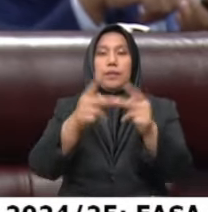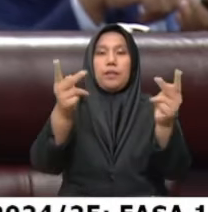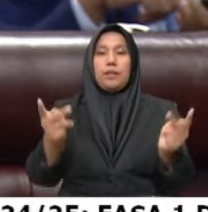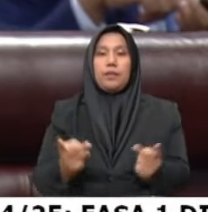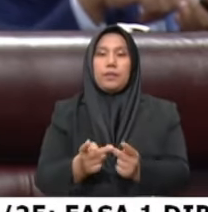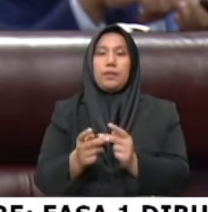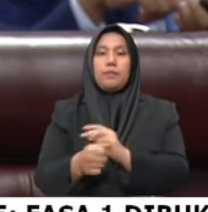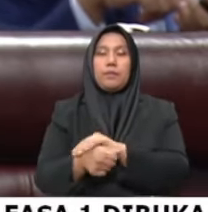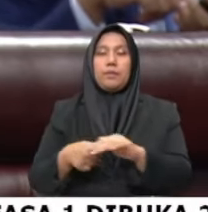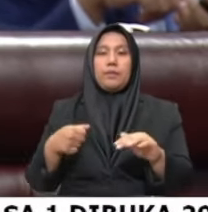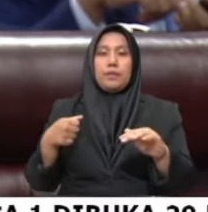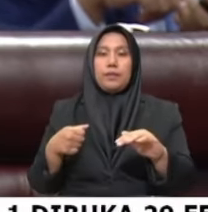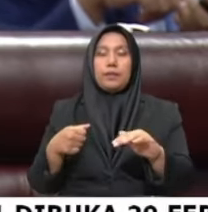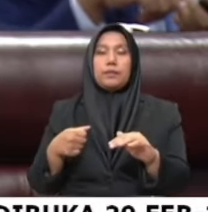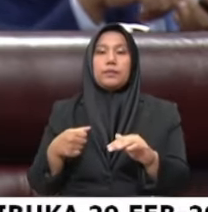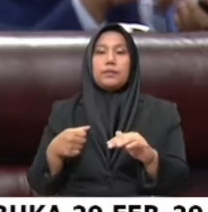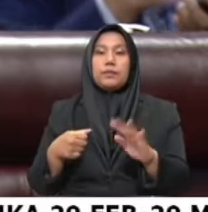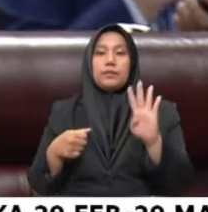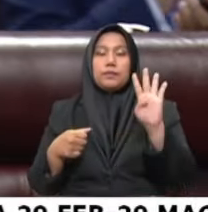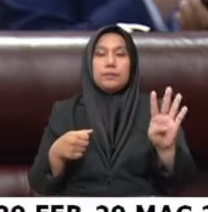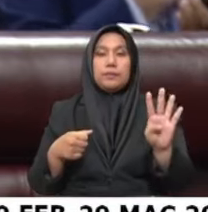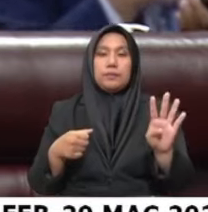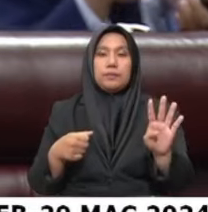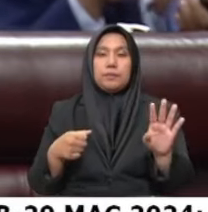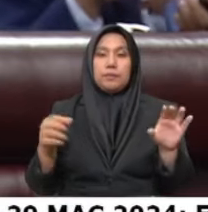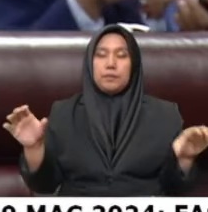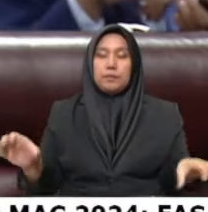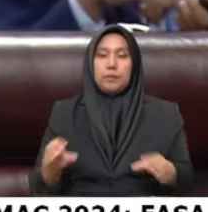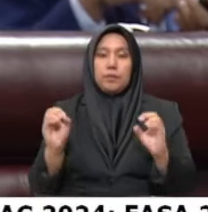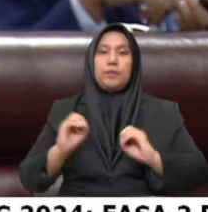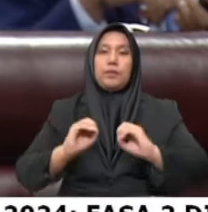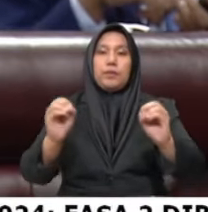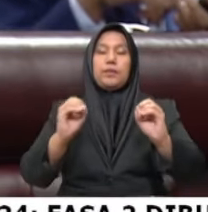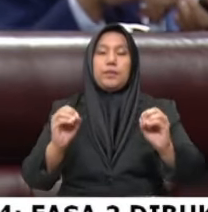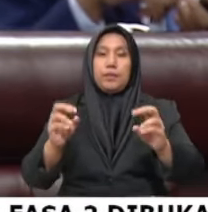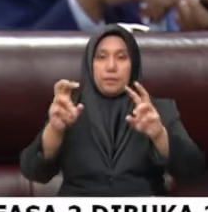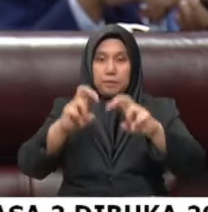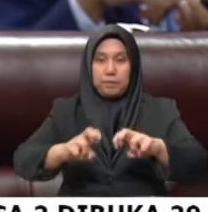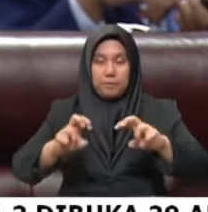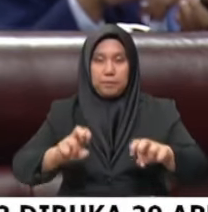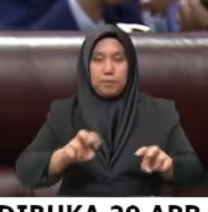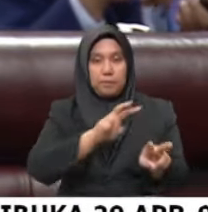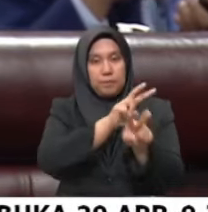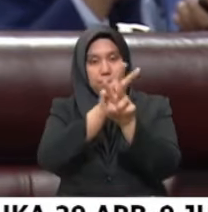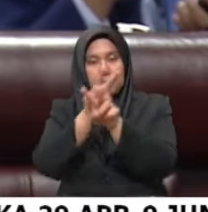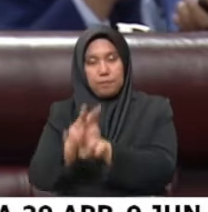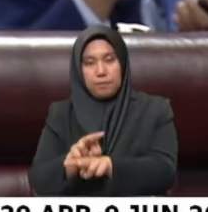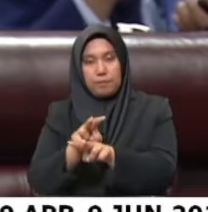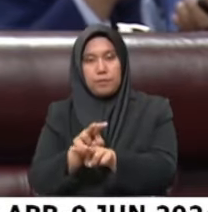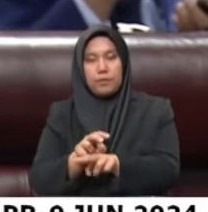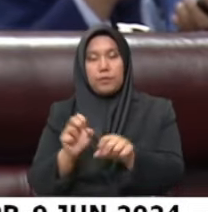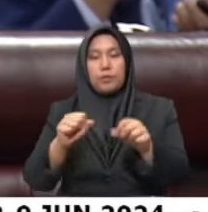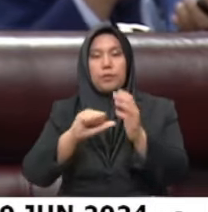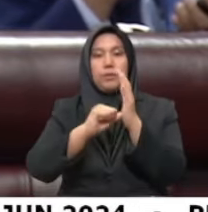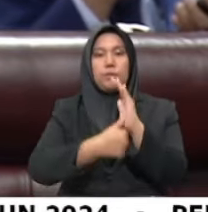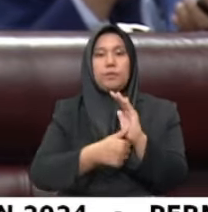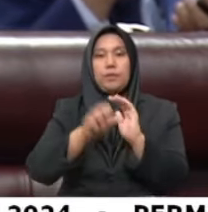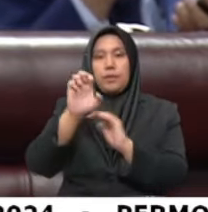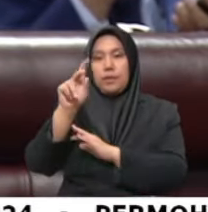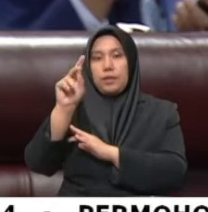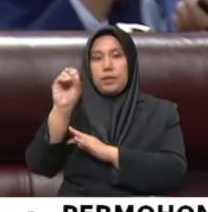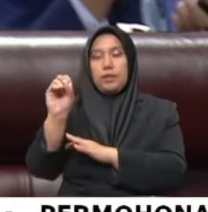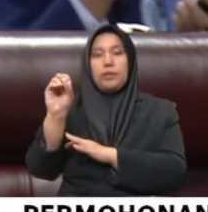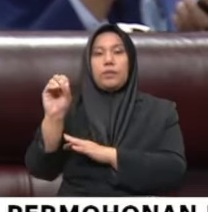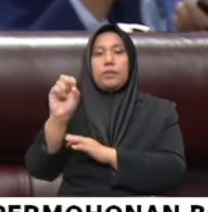perlindungan. Keempat ialah pelaksanaan operasi risikan dan penguatkuasaan bagi pengawalan sumber ekosistem, flora dan juga